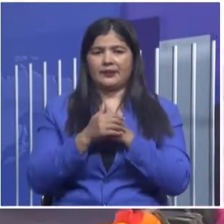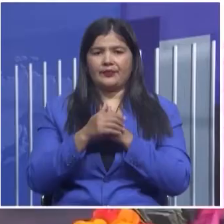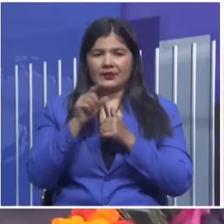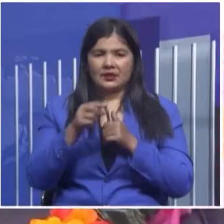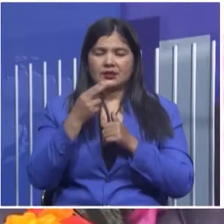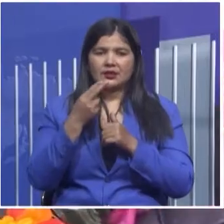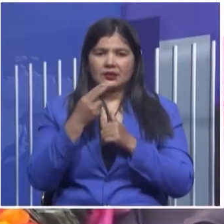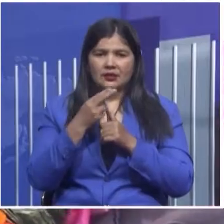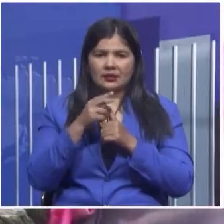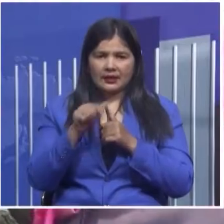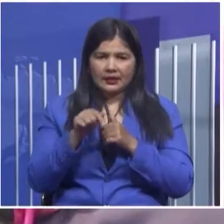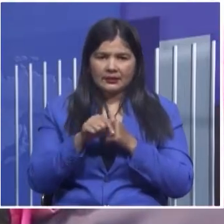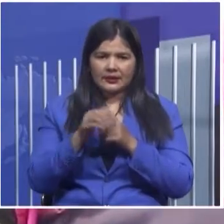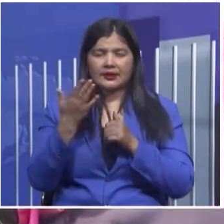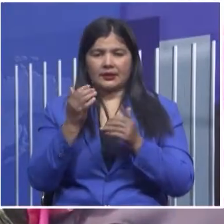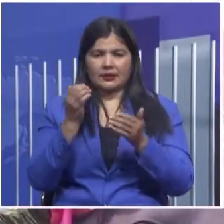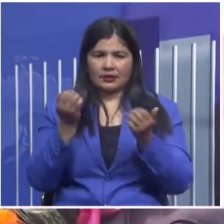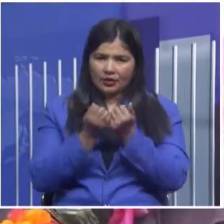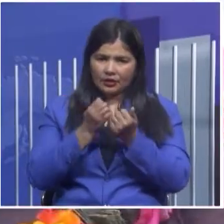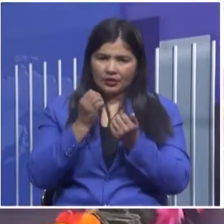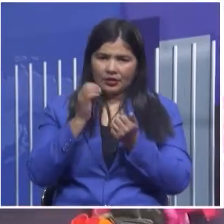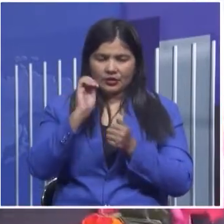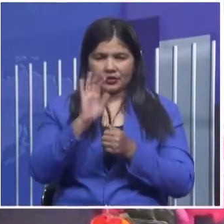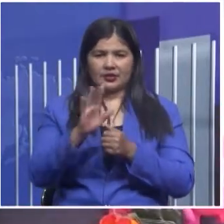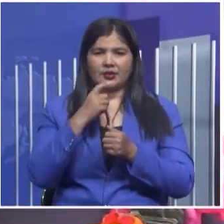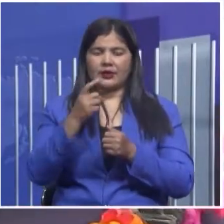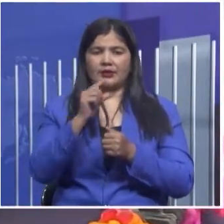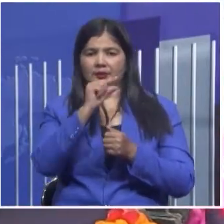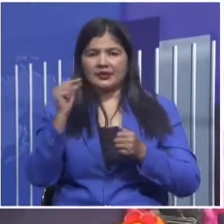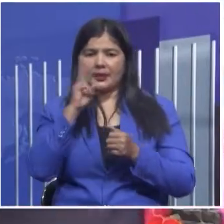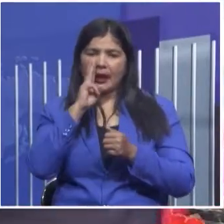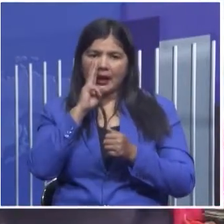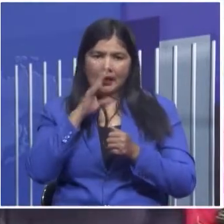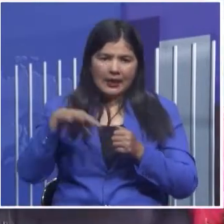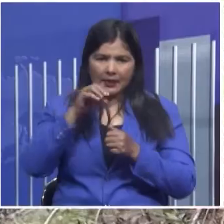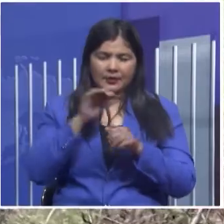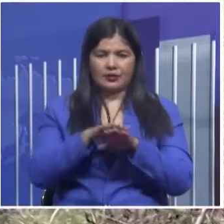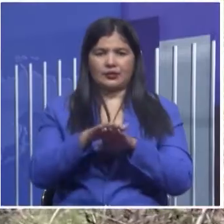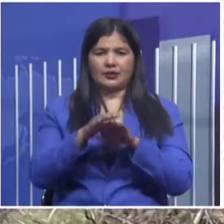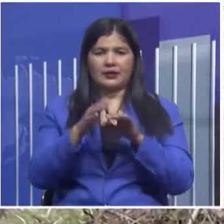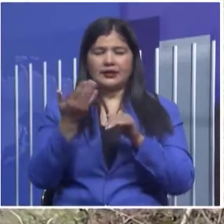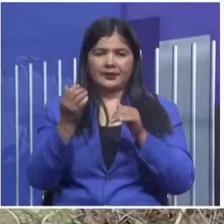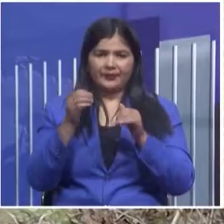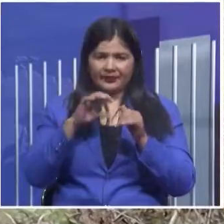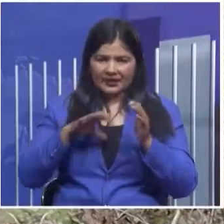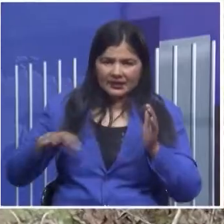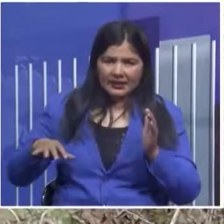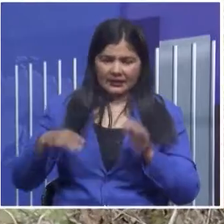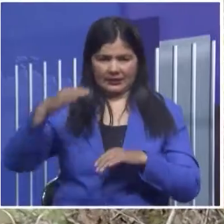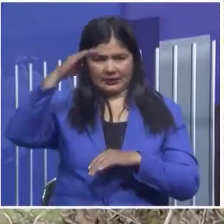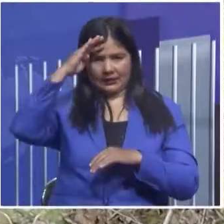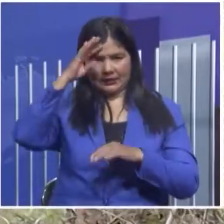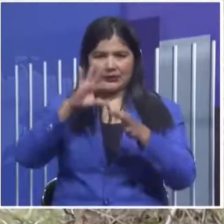उनीहरूले अब यहाँ के गर्न सकिन्छ त भन्ने कुराहरूको बारेमा हामी केही गर्ने भनेर स्थानीय सरकार दात्री निकाय